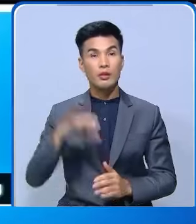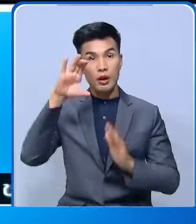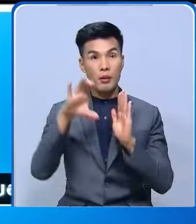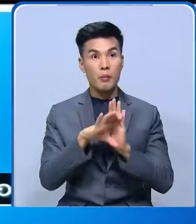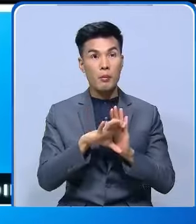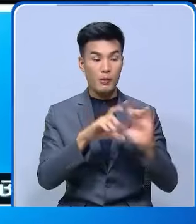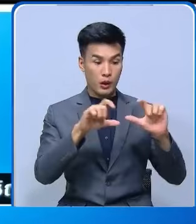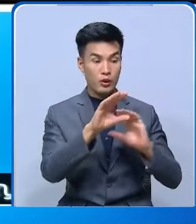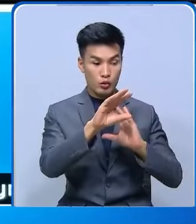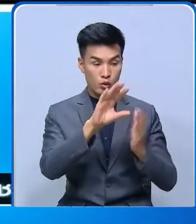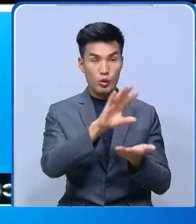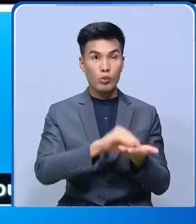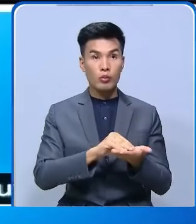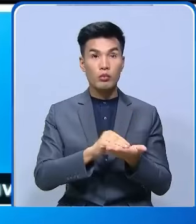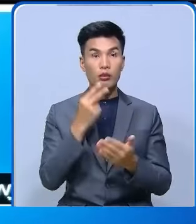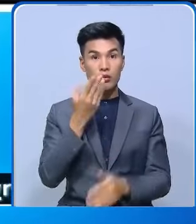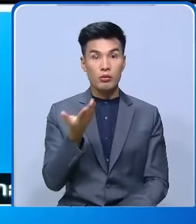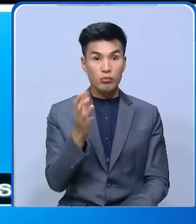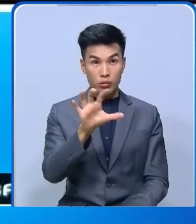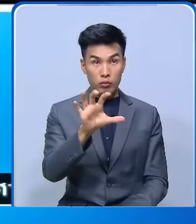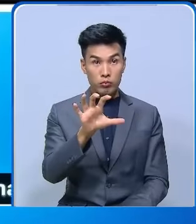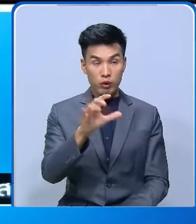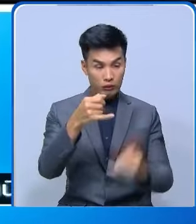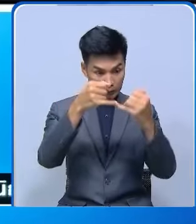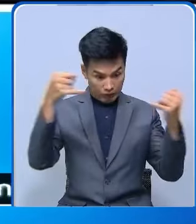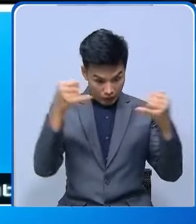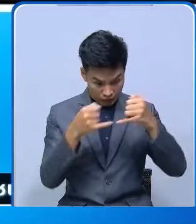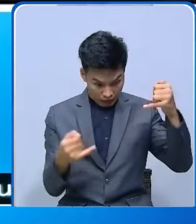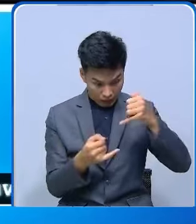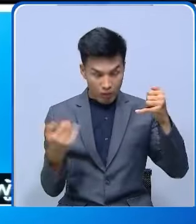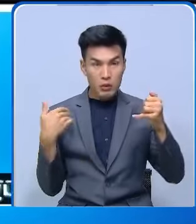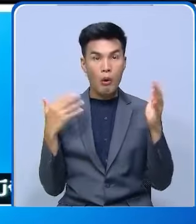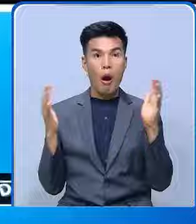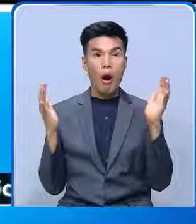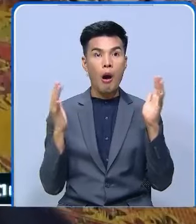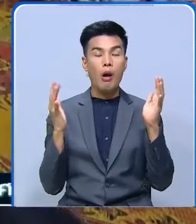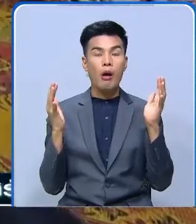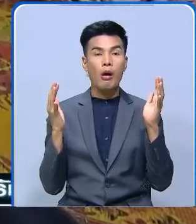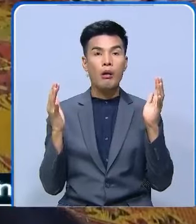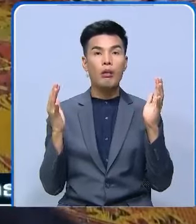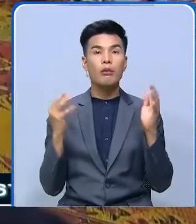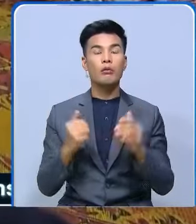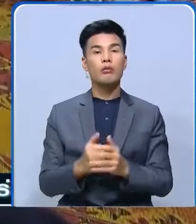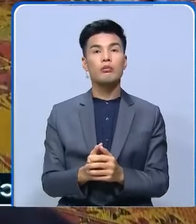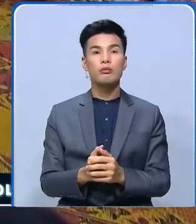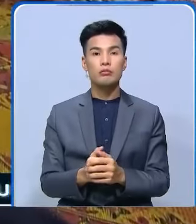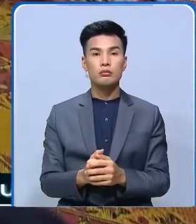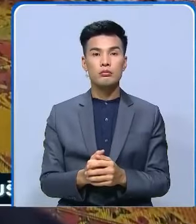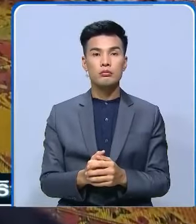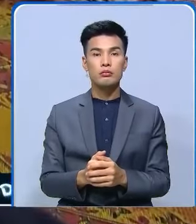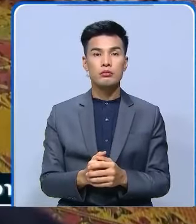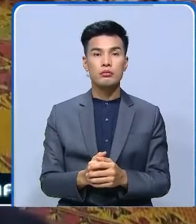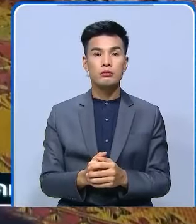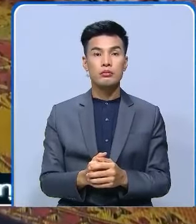แม่ด้วยนะอยู่บนเตียงเนี่ยที่เบอรขออนุญาตเบอรสายมันก็ระโยงระยางอะไรไม่รู้เต็มไปหมดเลยแล้วก็คือตอน